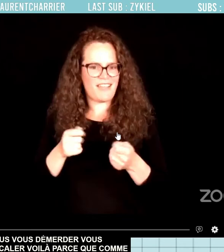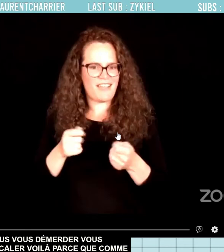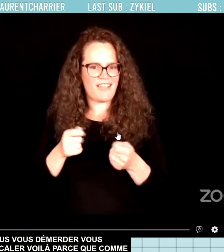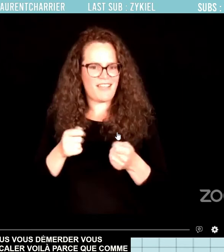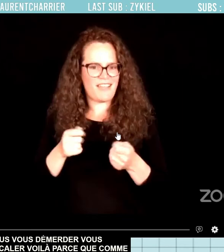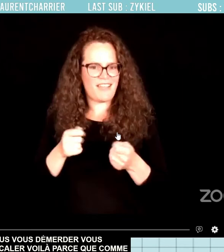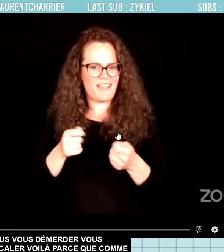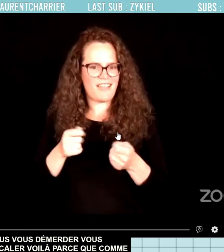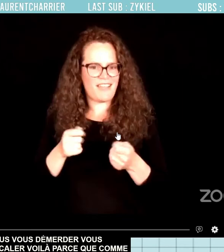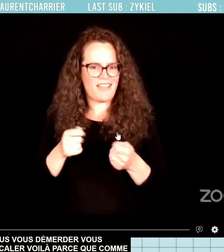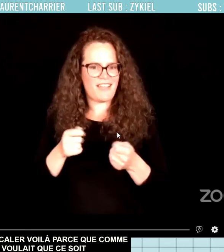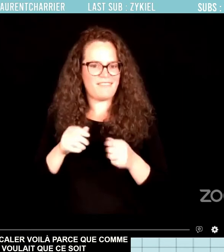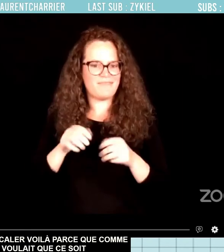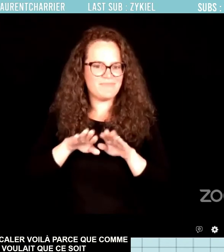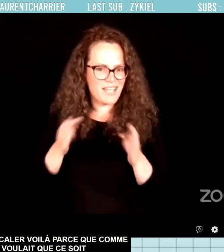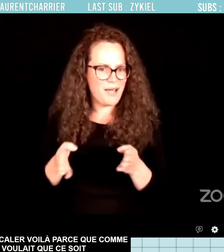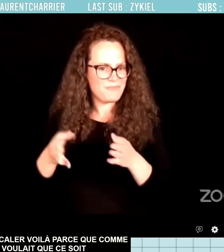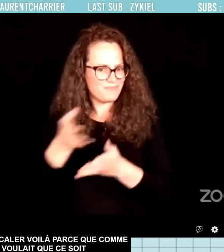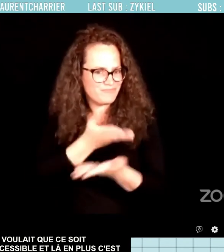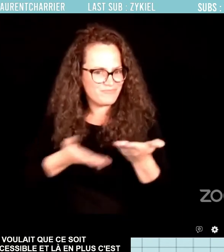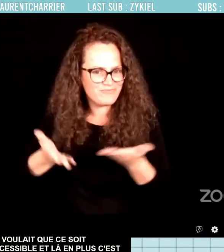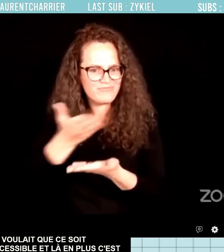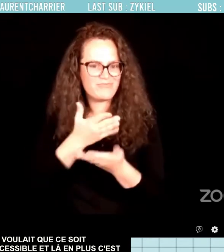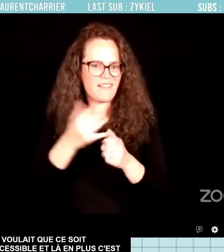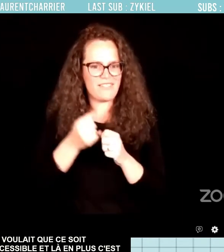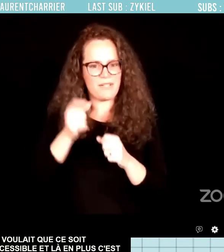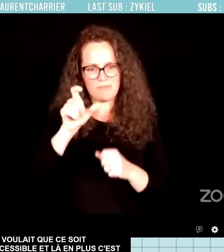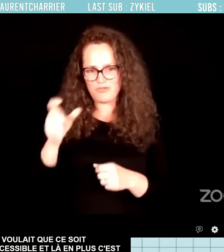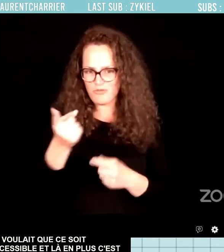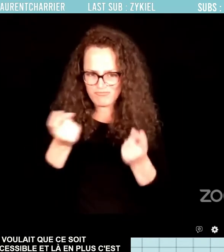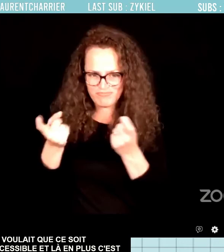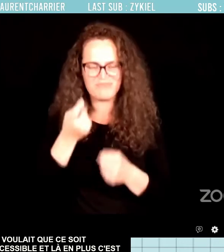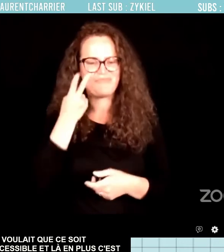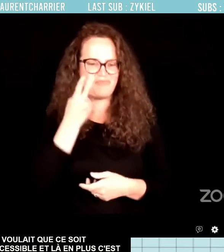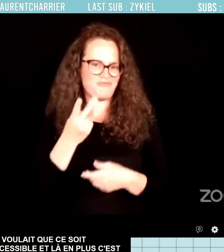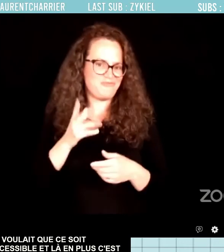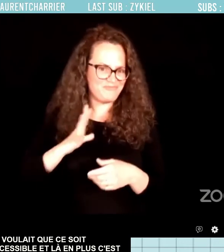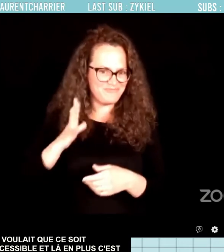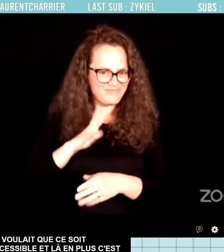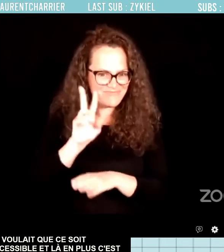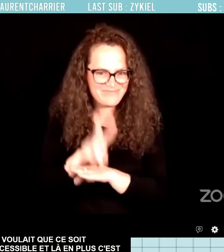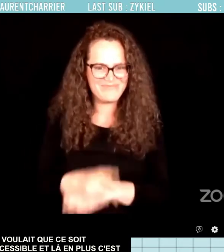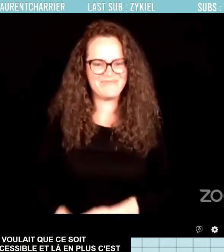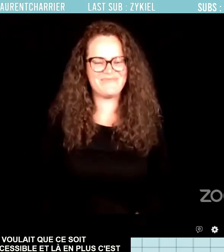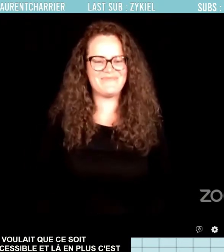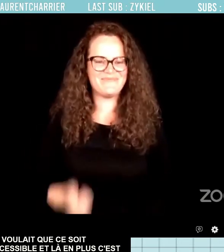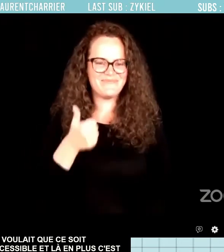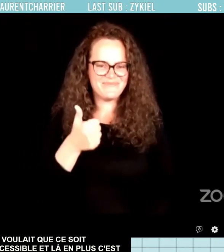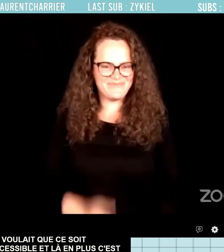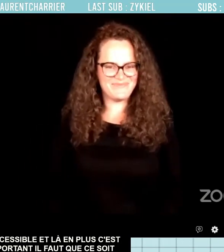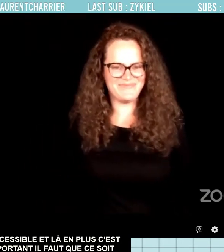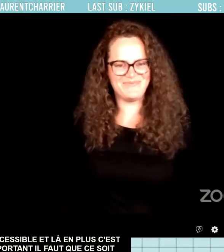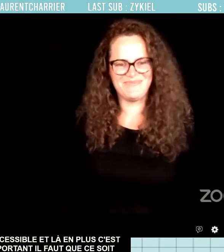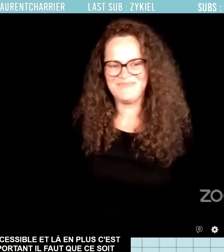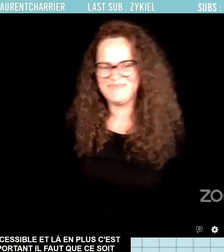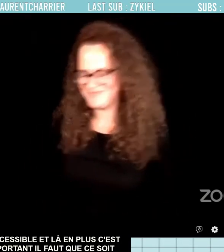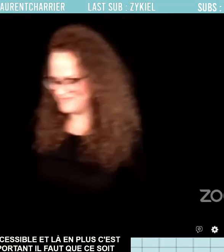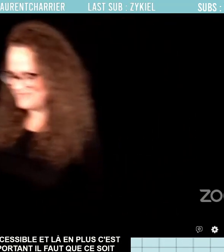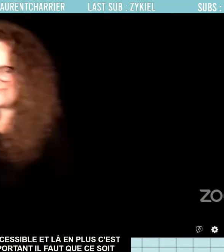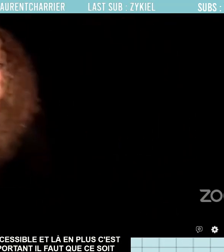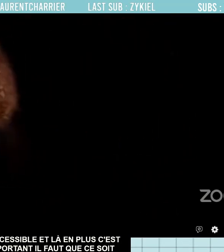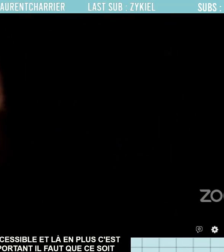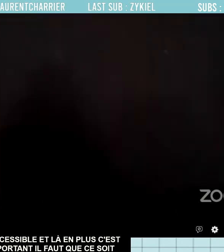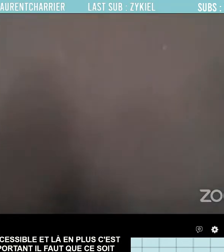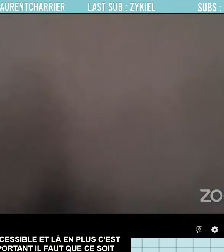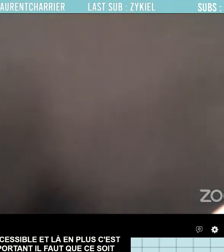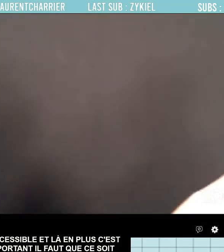faut que ce soit accessible parce que ça concerne les sourds. Encore plus. Florence Marion va gérer les débats de la table ronde. Je